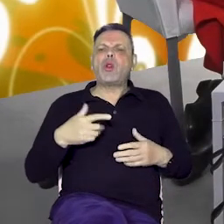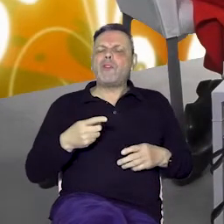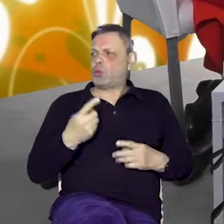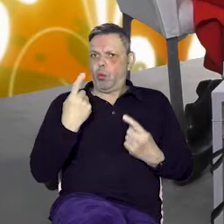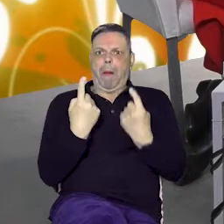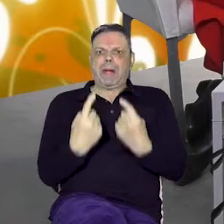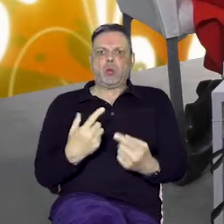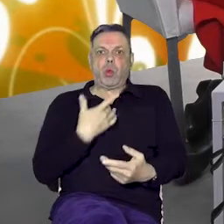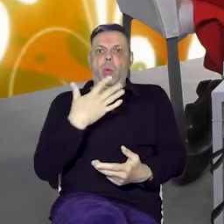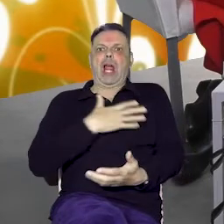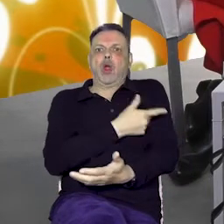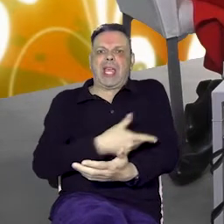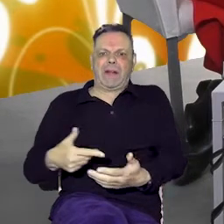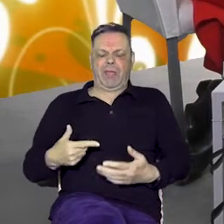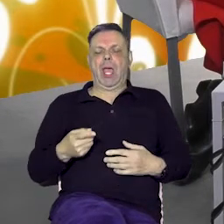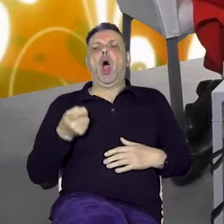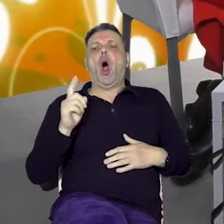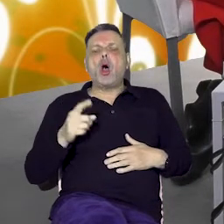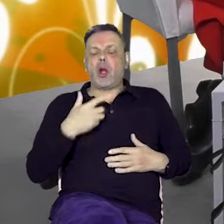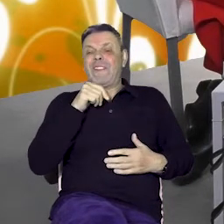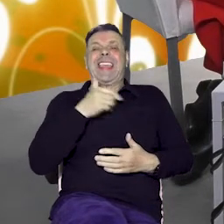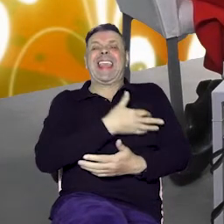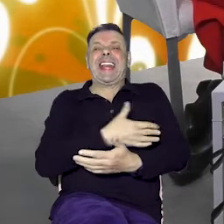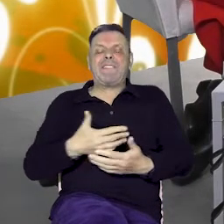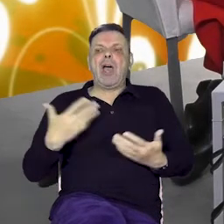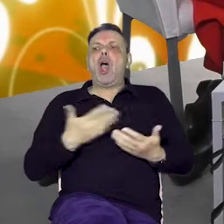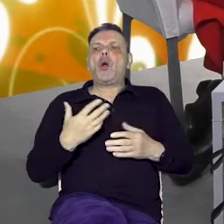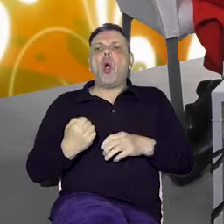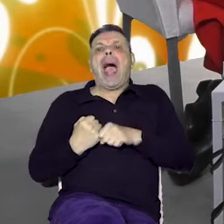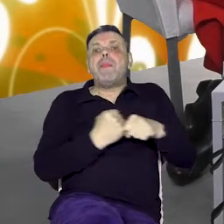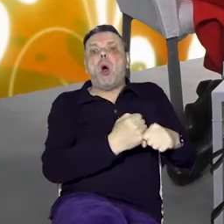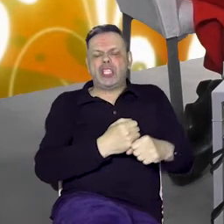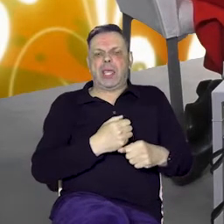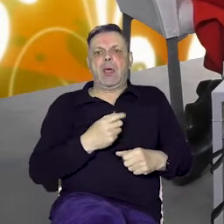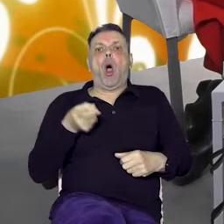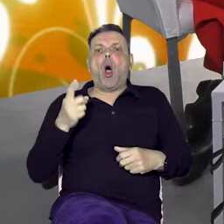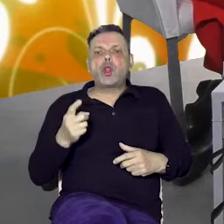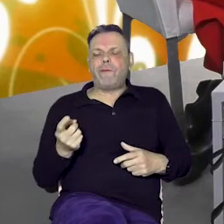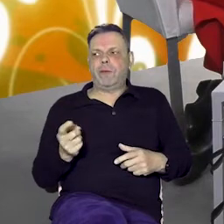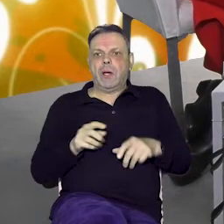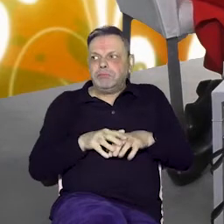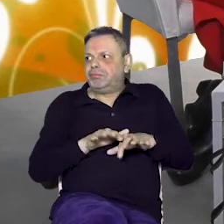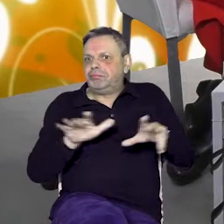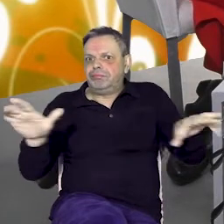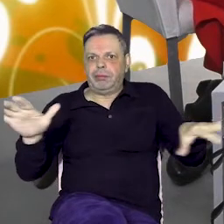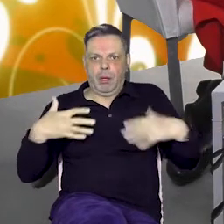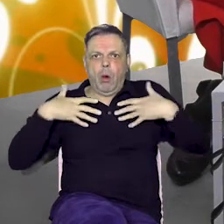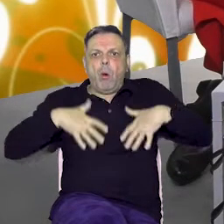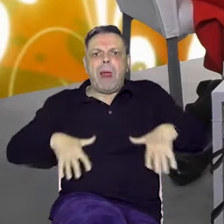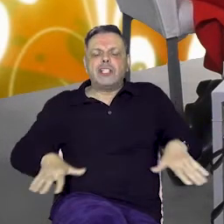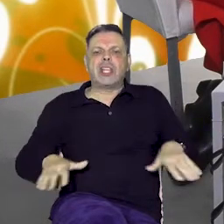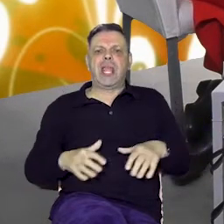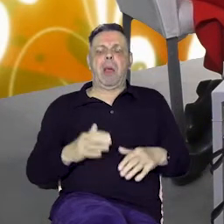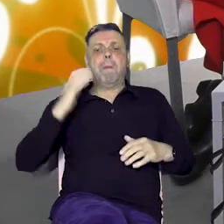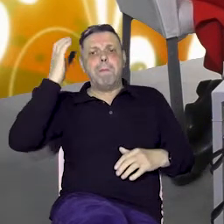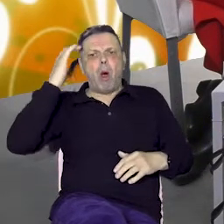Ta otrov i ta krv koja nosi otrov dolazi do svake stanice, do svake stanice u mozgu, do stanice